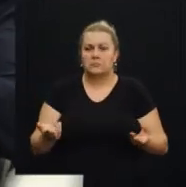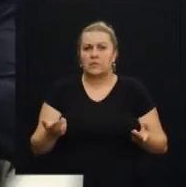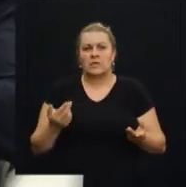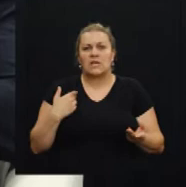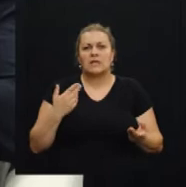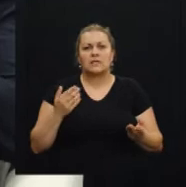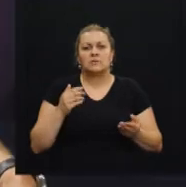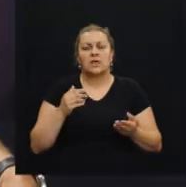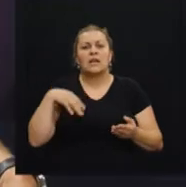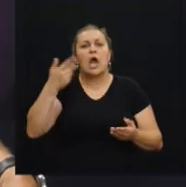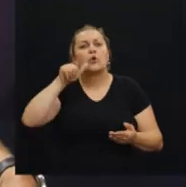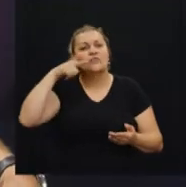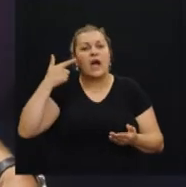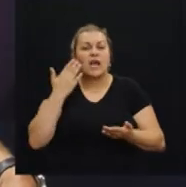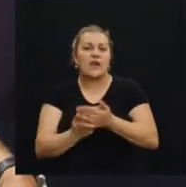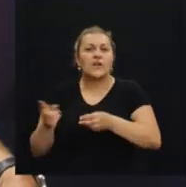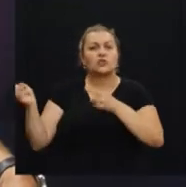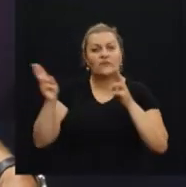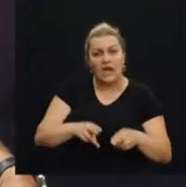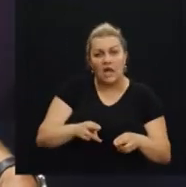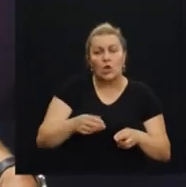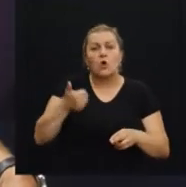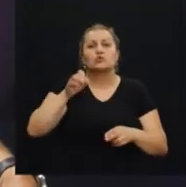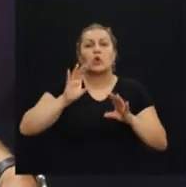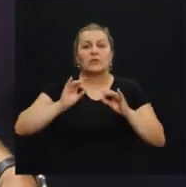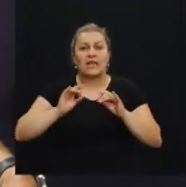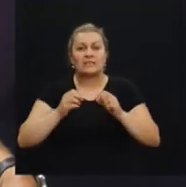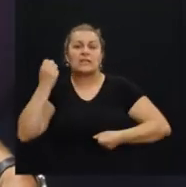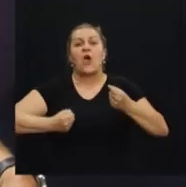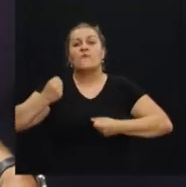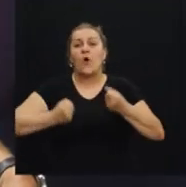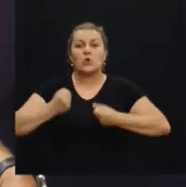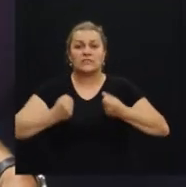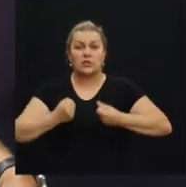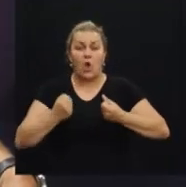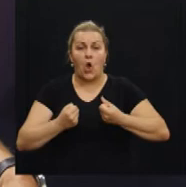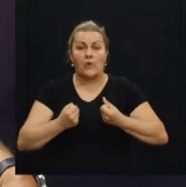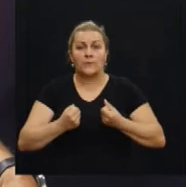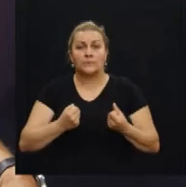u biti, nakon dva dana sam ja već bio u 110-ki i vozio